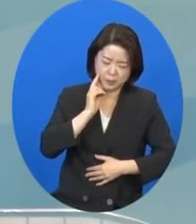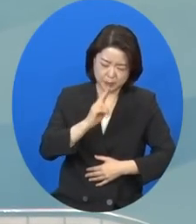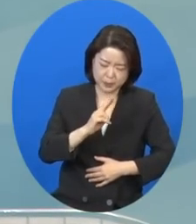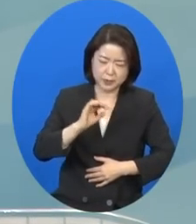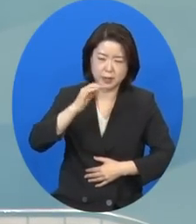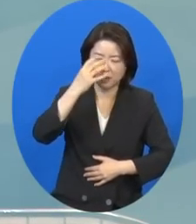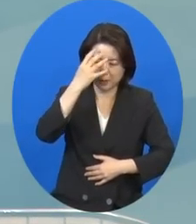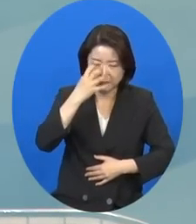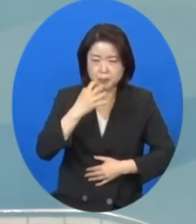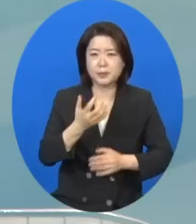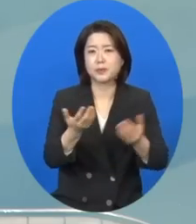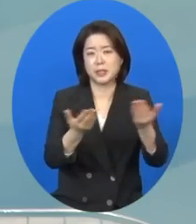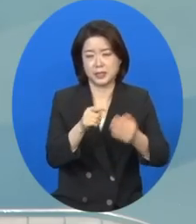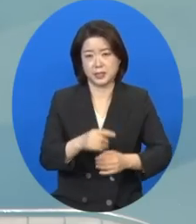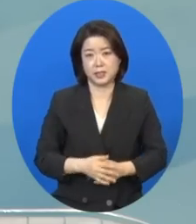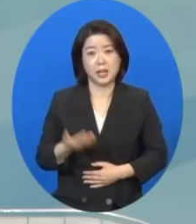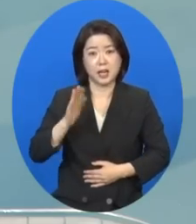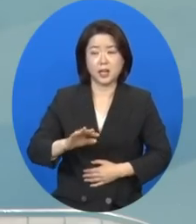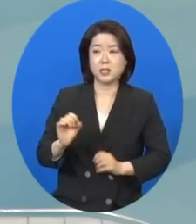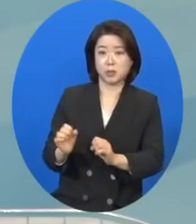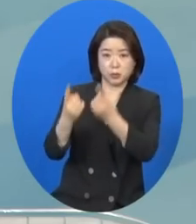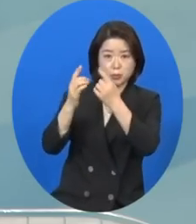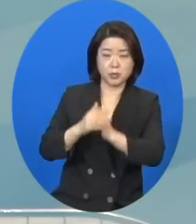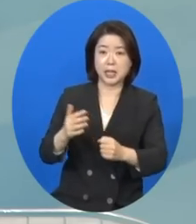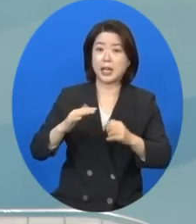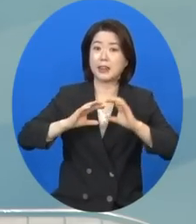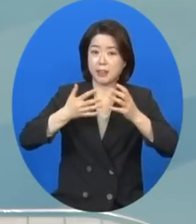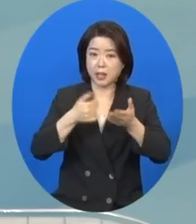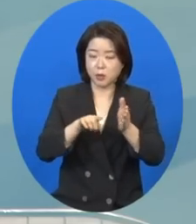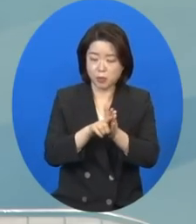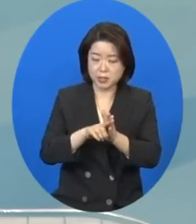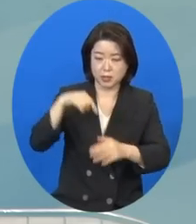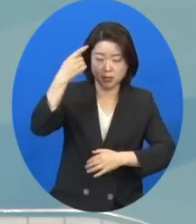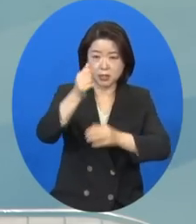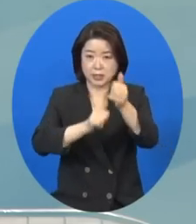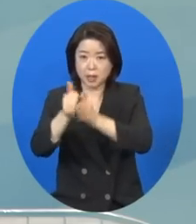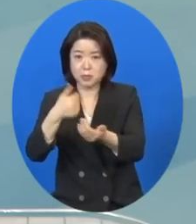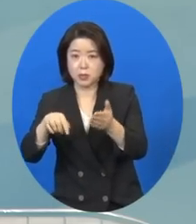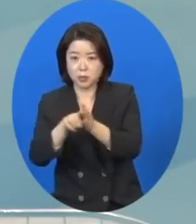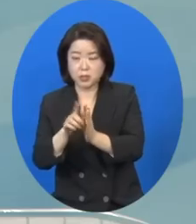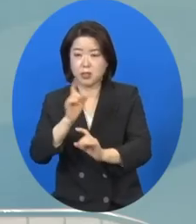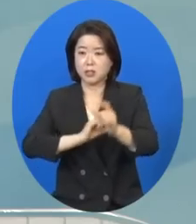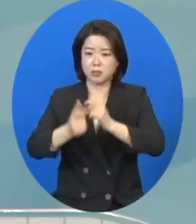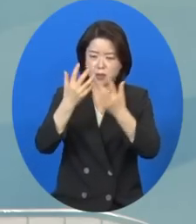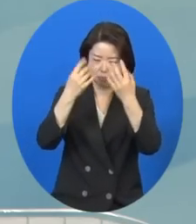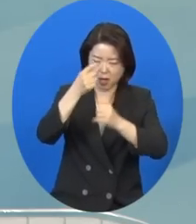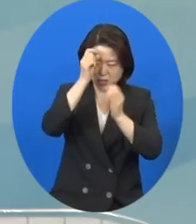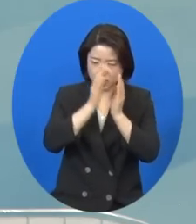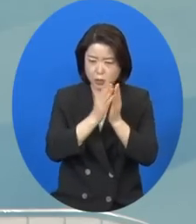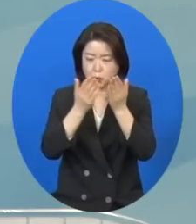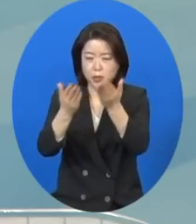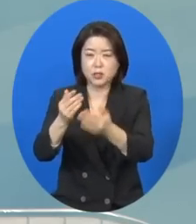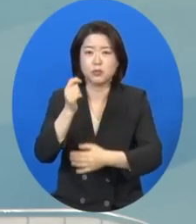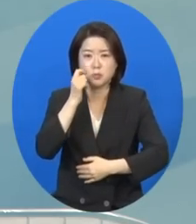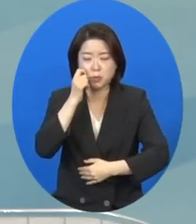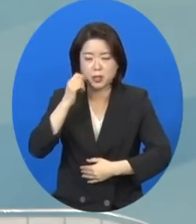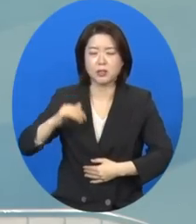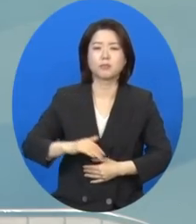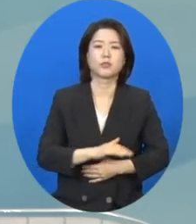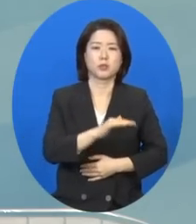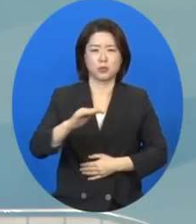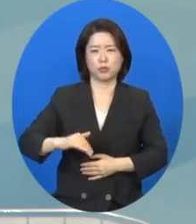없습니다 그러나 동시에 나라를 위해서 또한 다음 세대를 위해서 더 많이 기도하지 못한 우리의 책임도